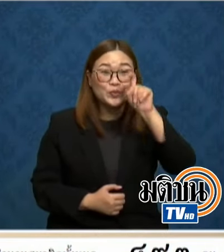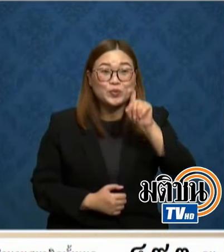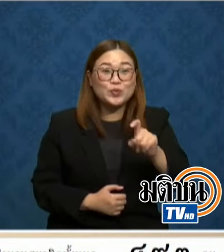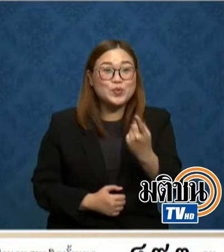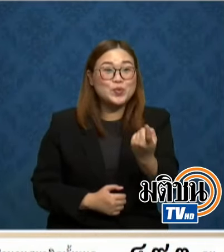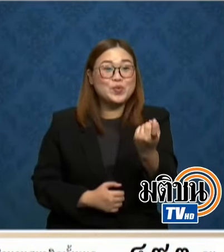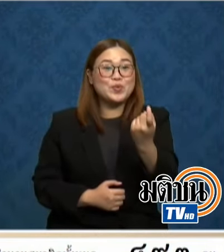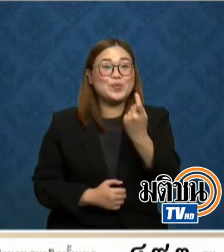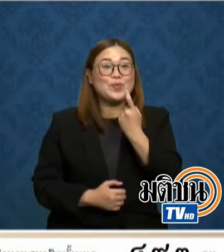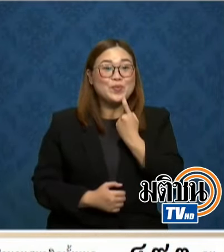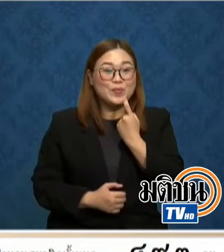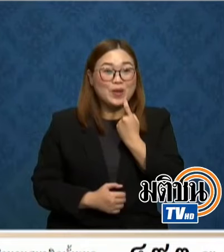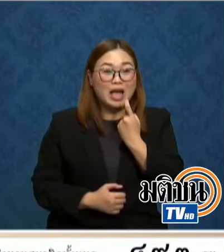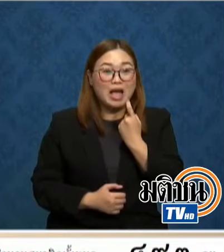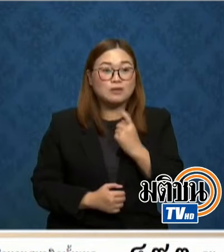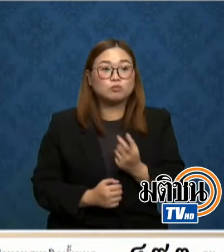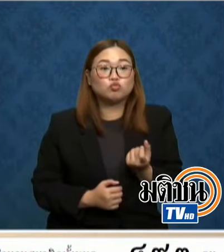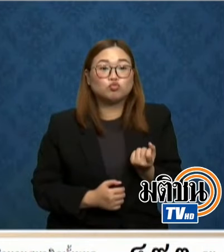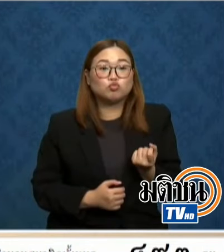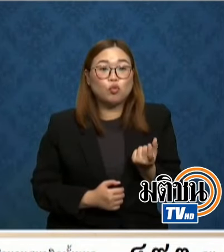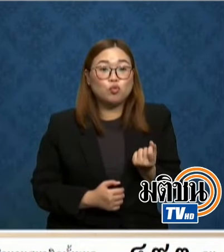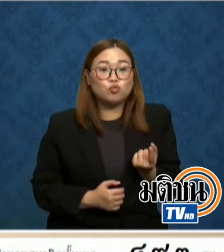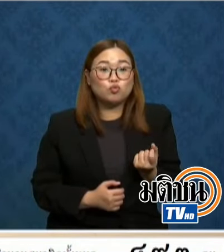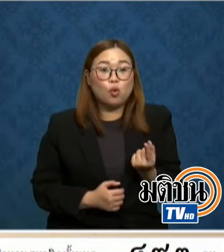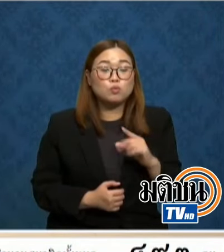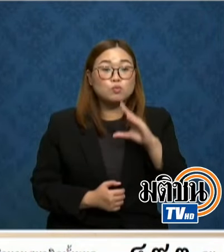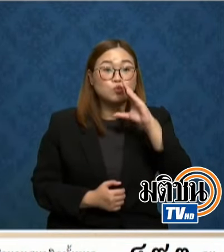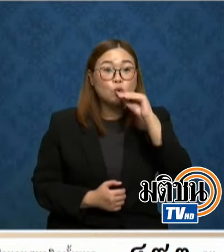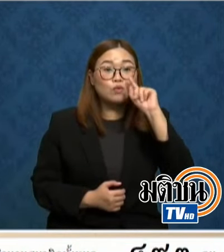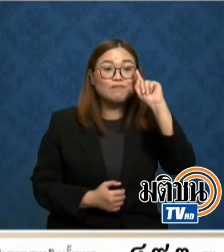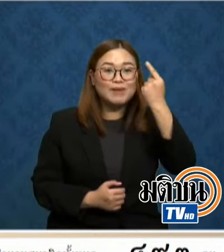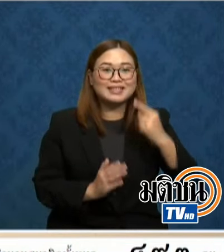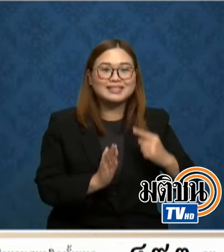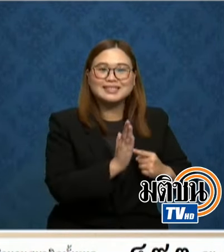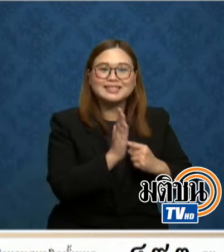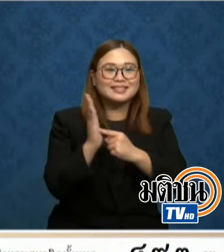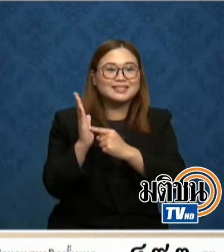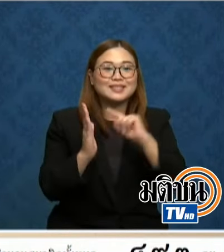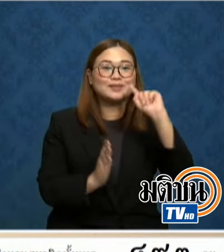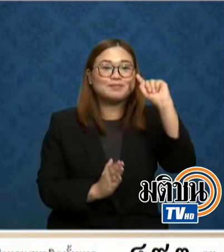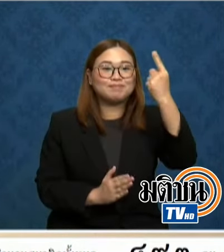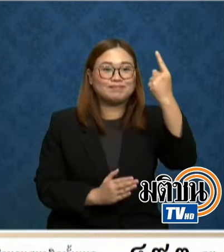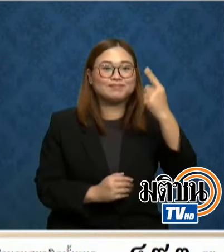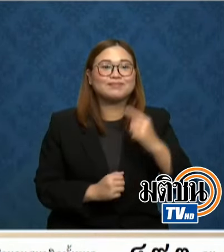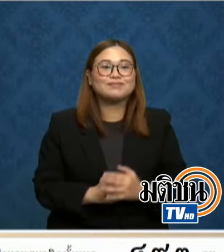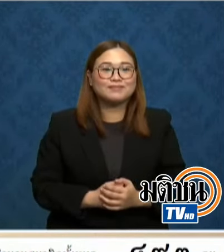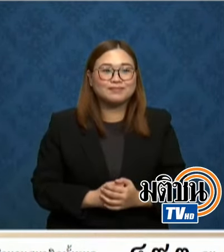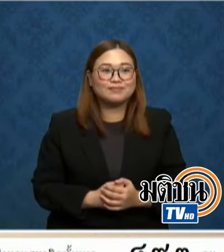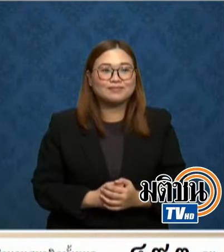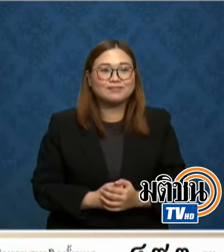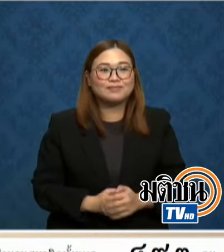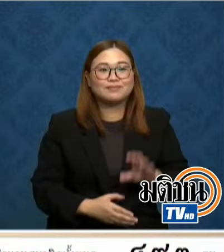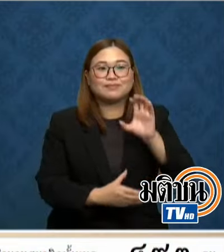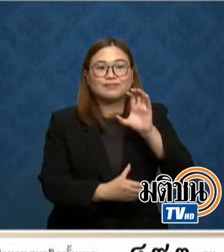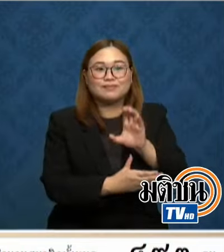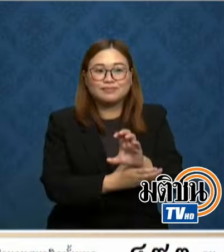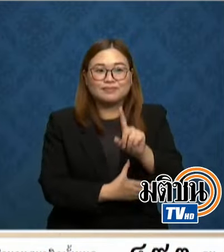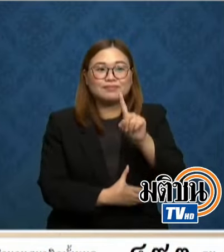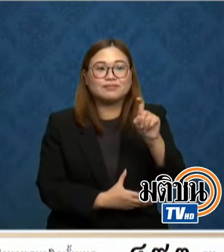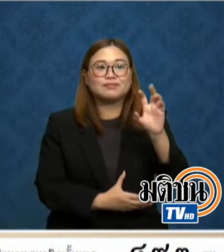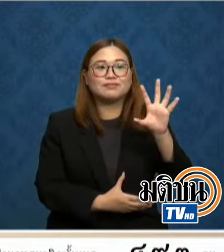ะตั้งเป็นกระทู้ถามสดด้วยวาจาอยู่ก็เสนอมาใหม่ในคราวหน้านะครับตามข้อบังคับข้อที่